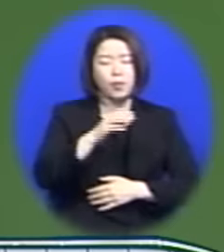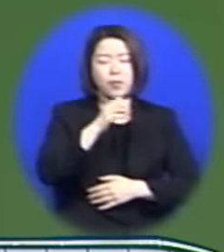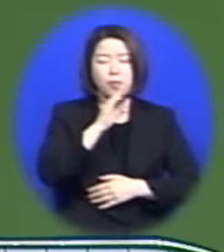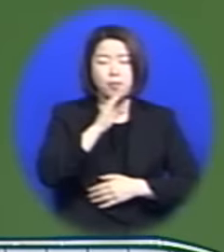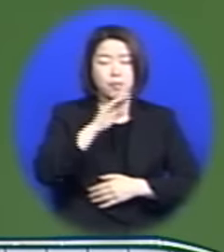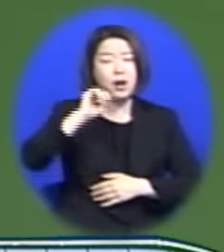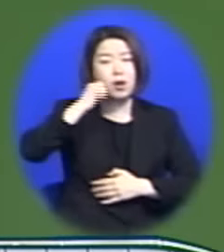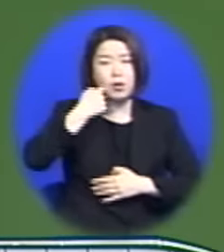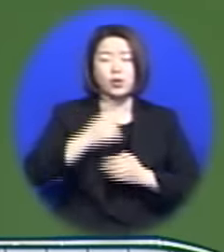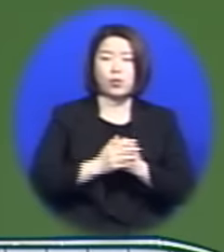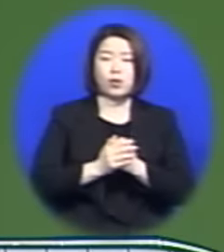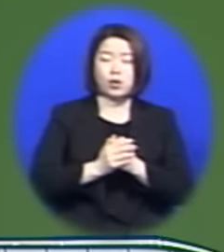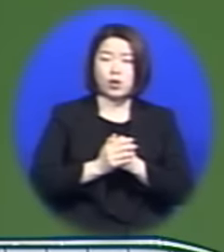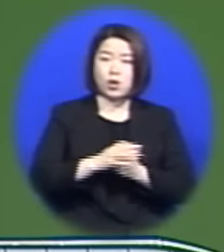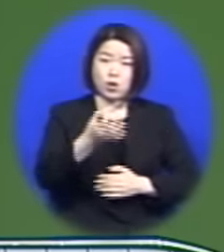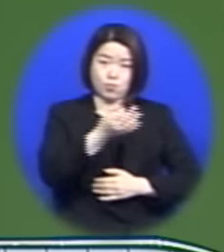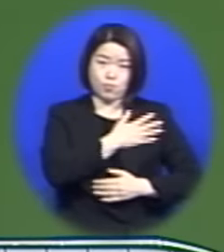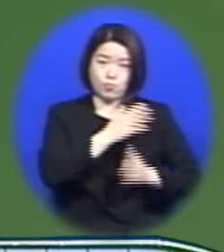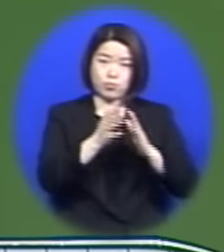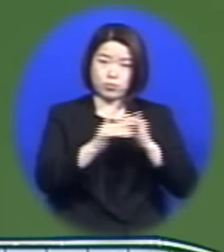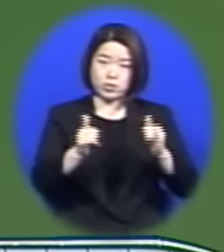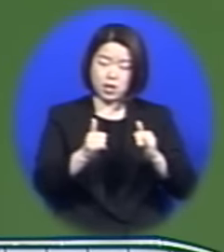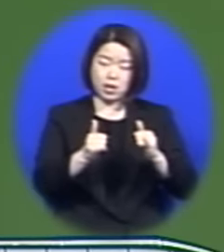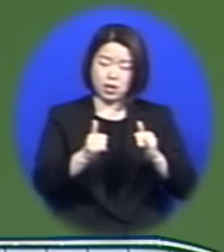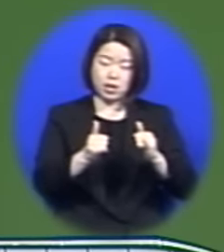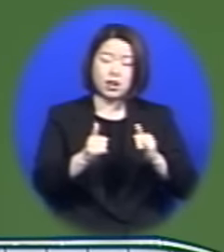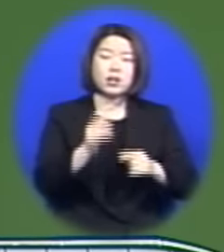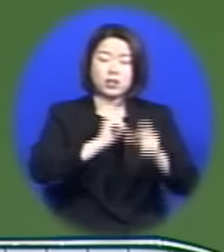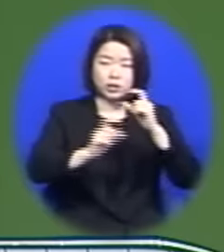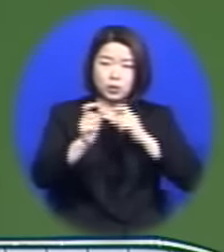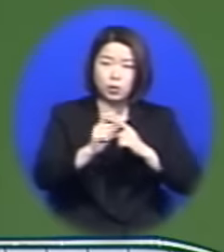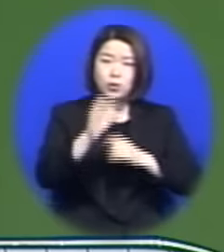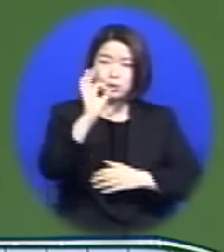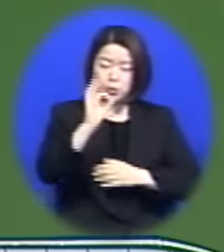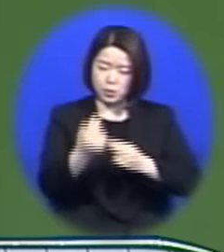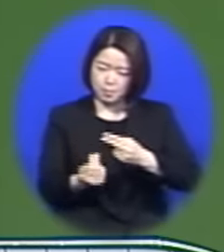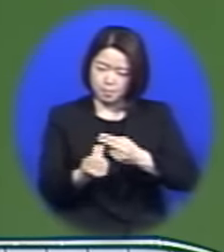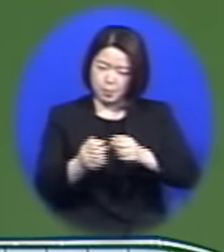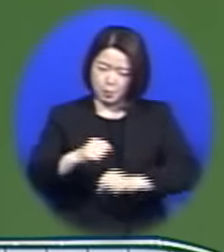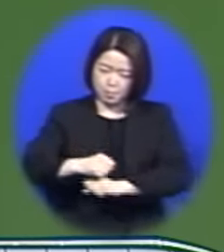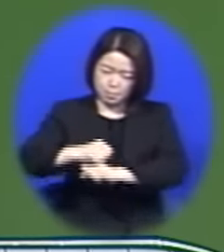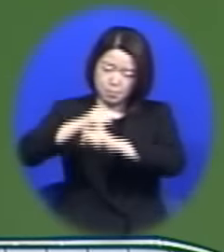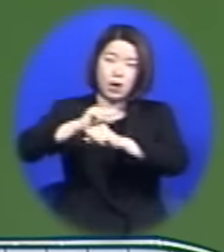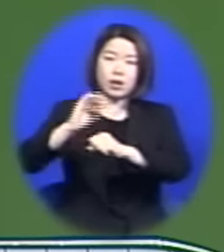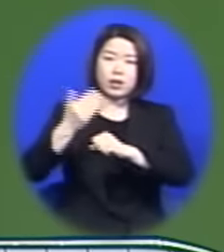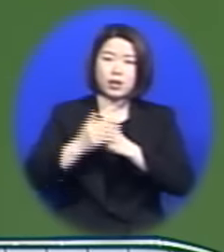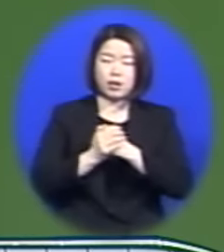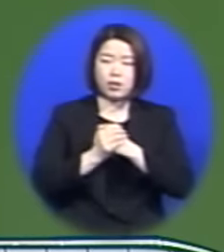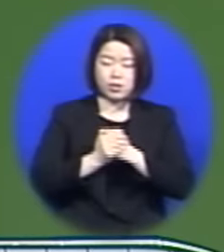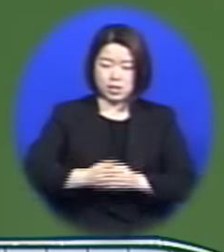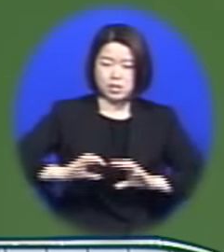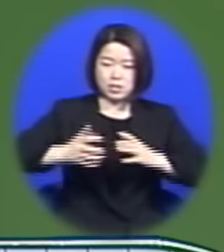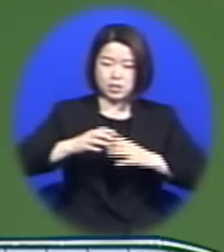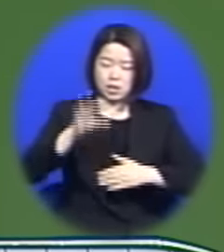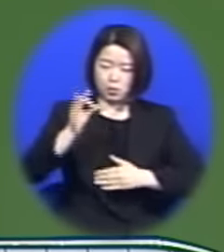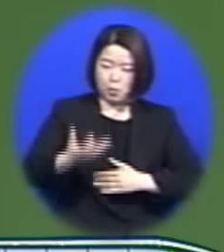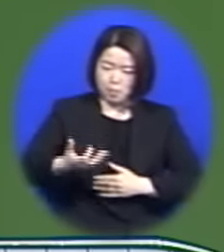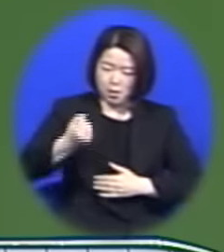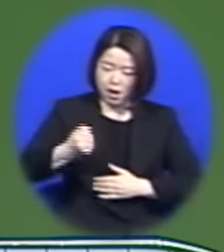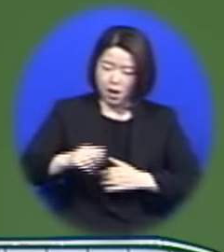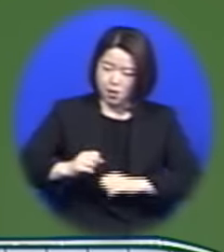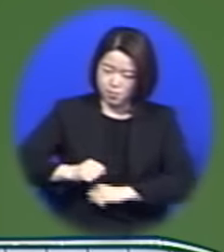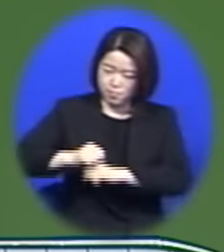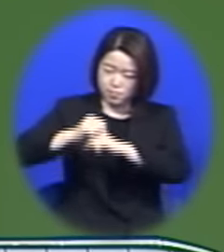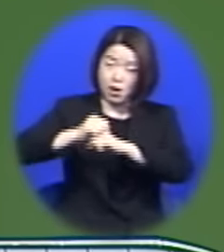부자일수록 더 돈을 쌓습니다 돈을 많이 가지고 있는 것은 세상에 있을 때는 너무너무 든든하지요 하나님